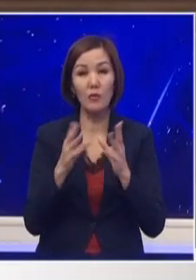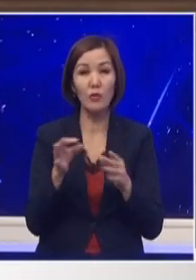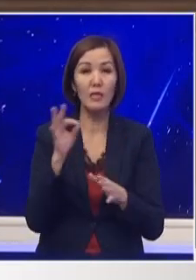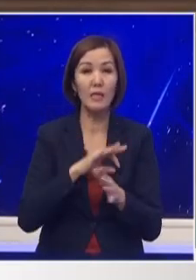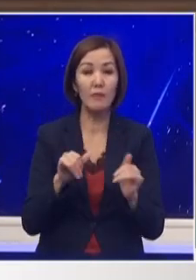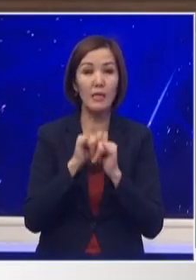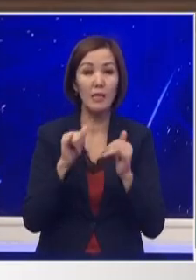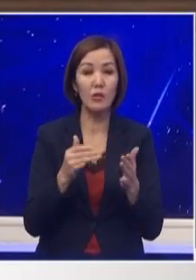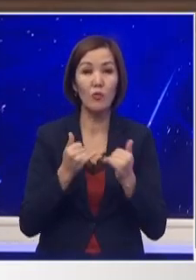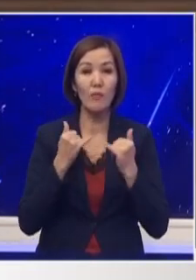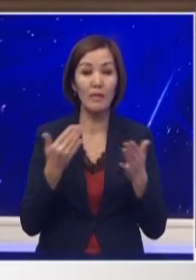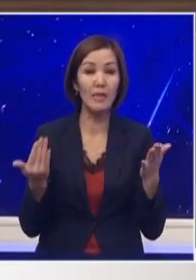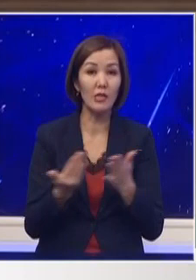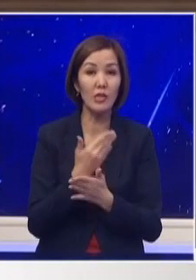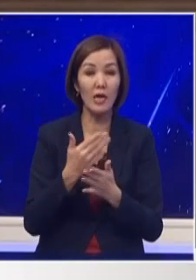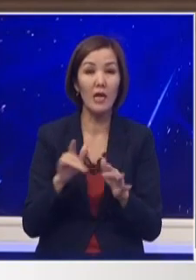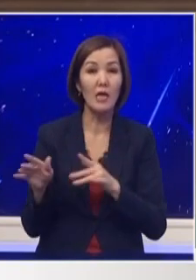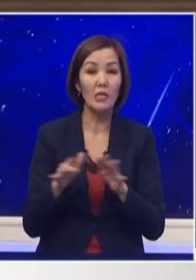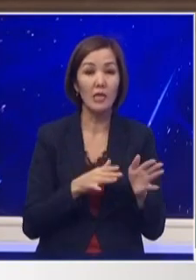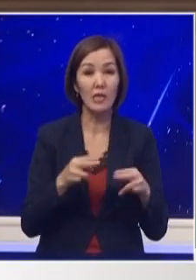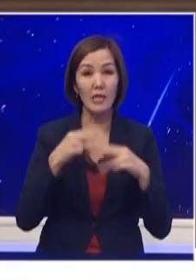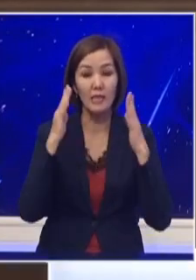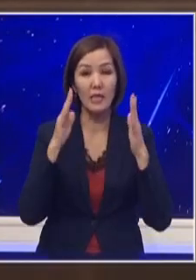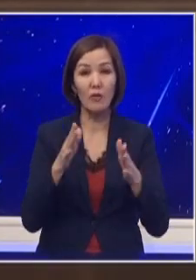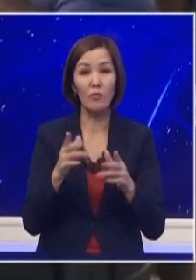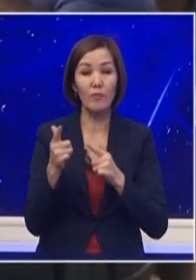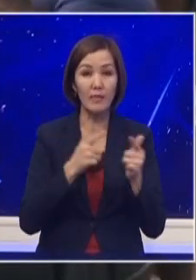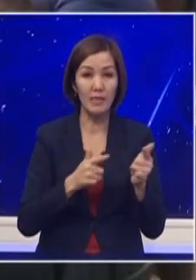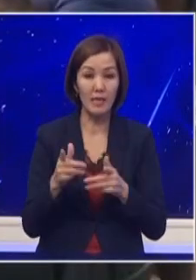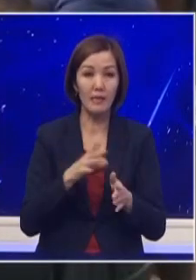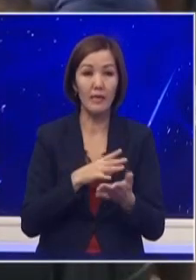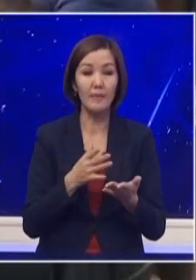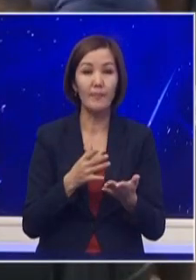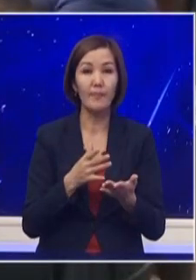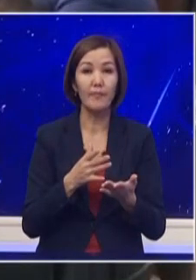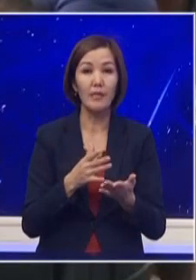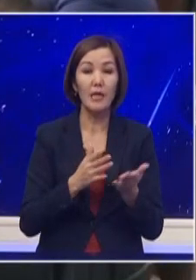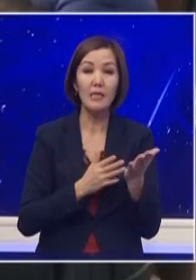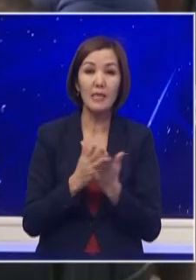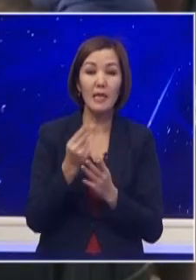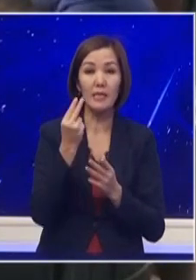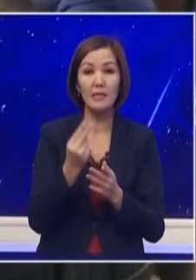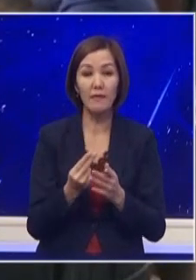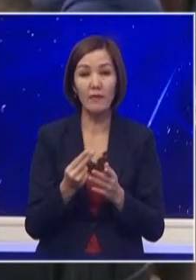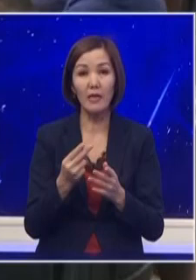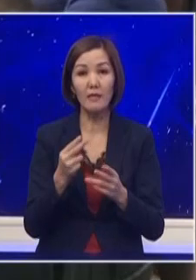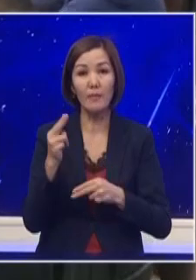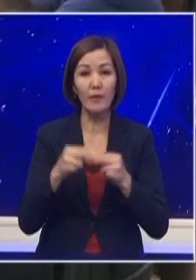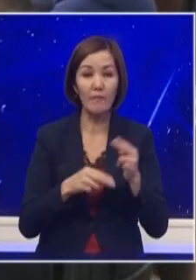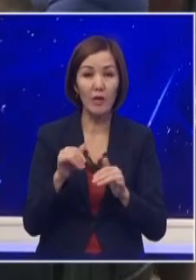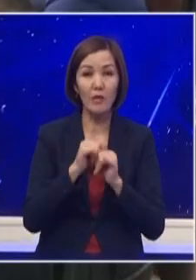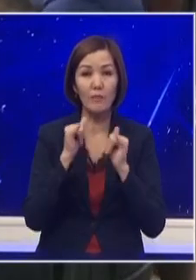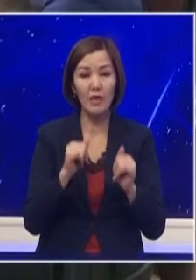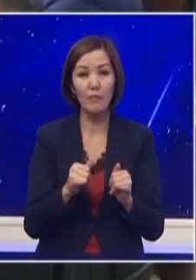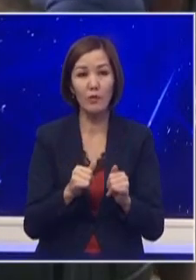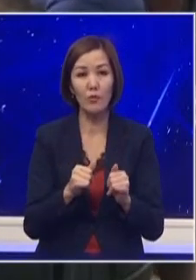арттыруға бағытталған жаңа шаралар ескеріле отырып әзірленді. Онда саланы цифрландыру, инфрақұрылымды дамыту,